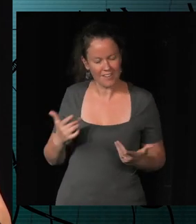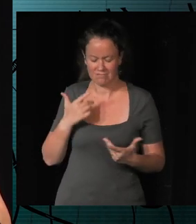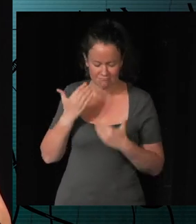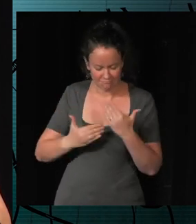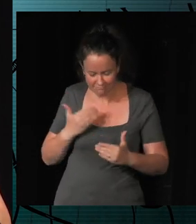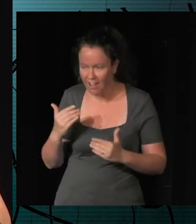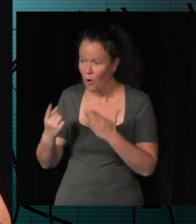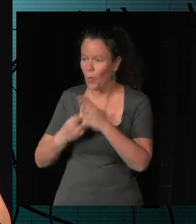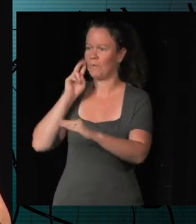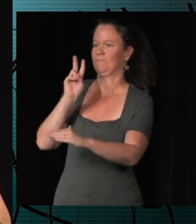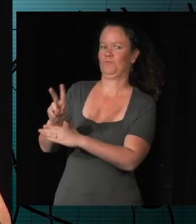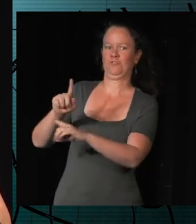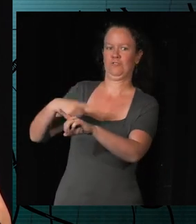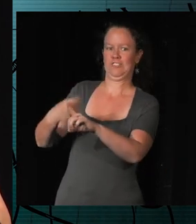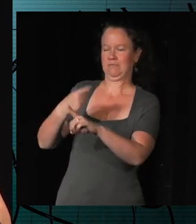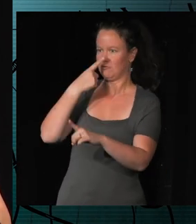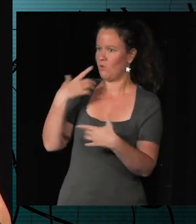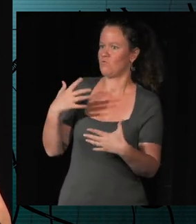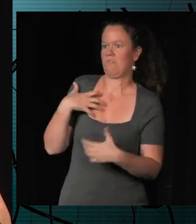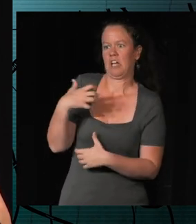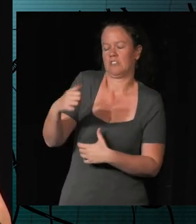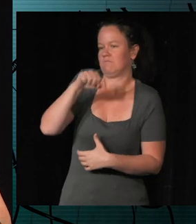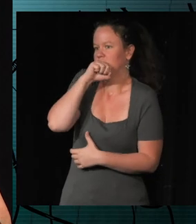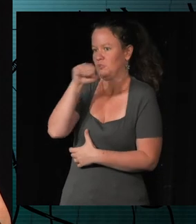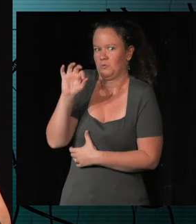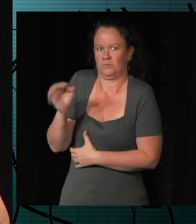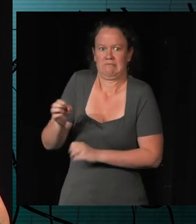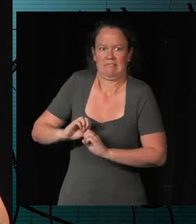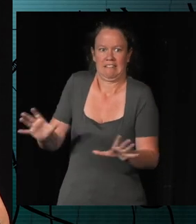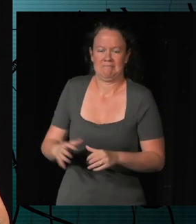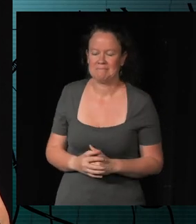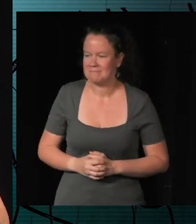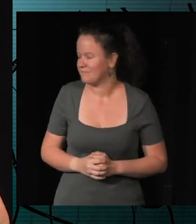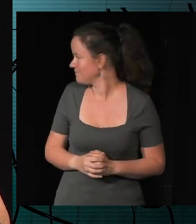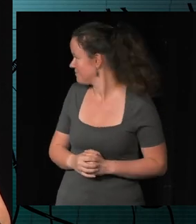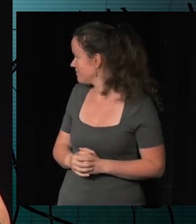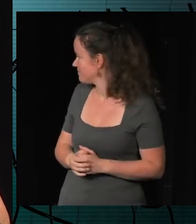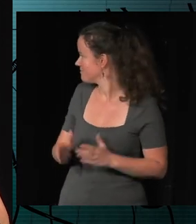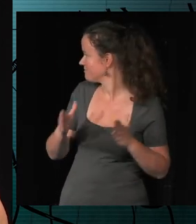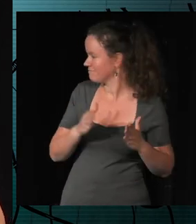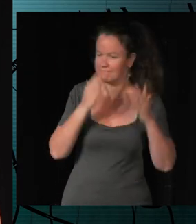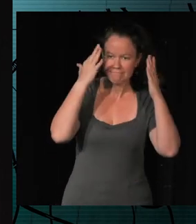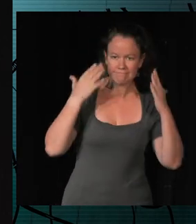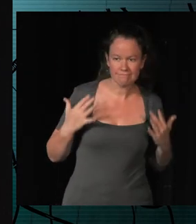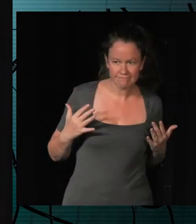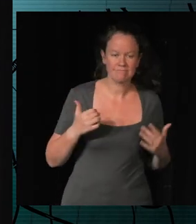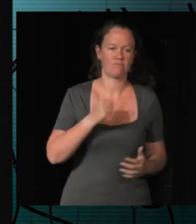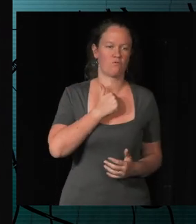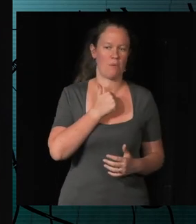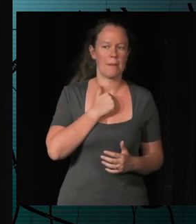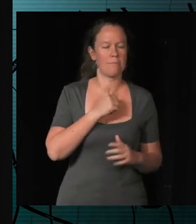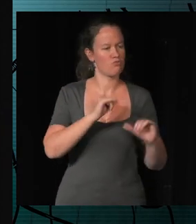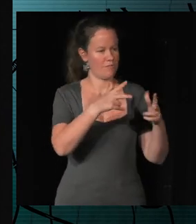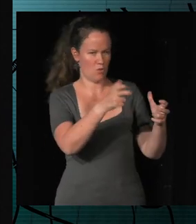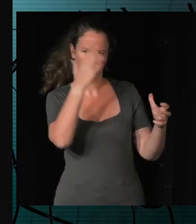film hyper riche et passionnant par plein d'aspects euh moi j'avais conscience de l'existence des des jeux